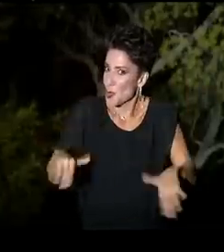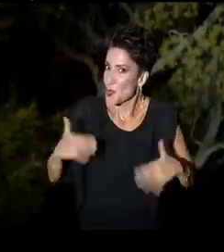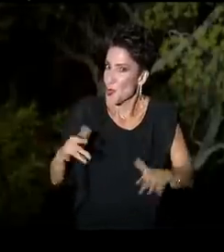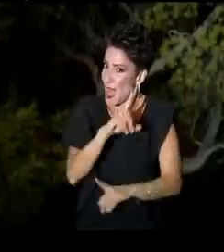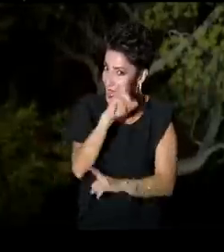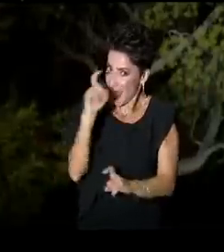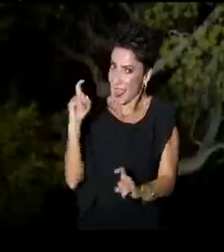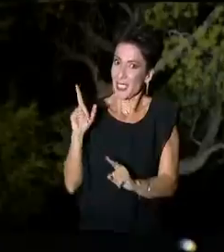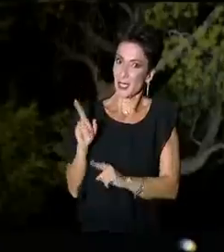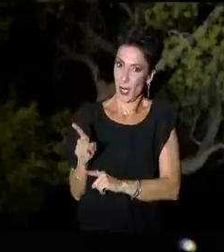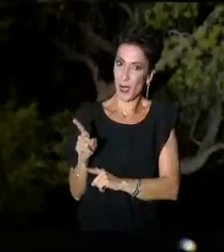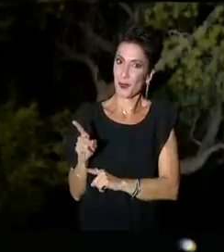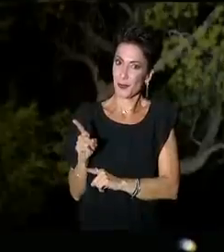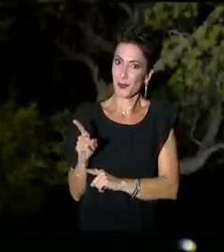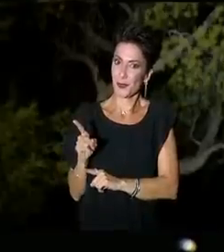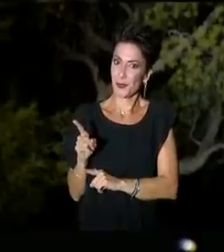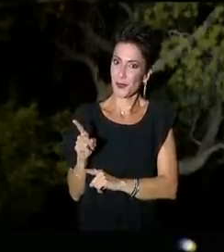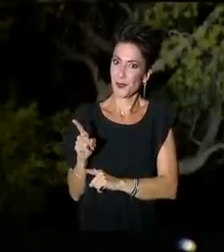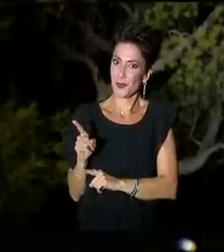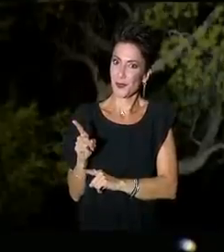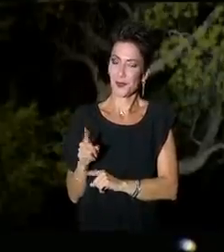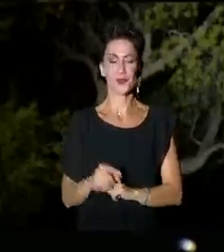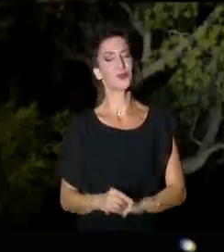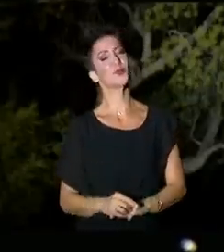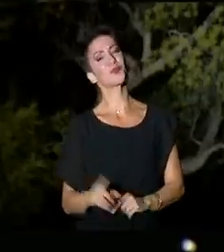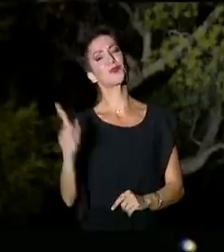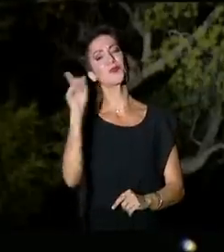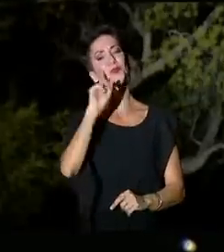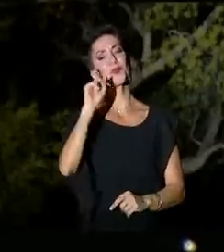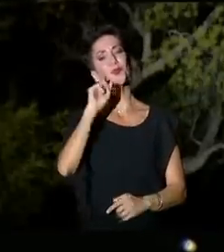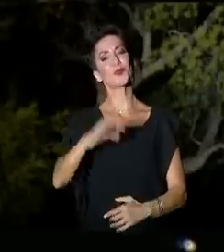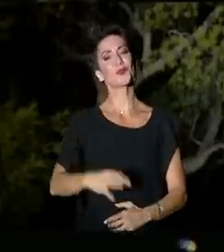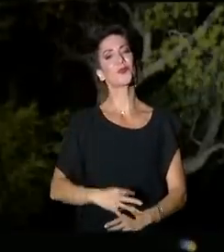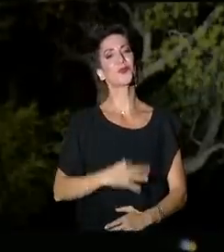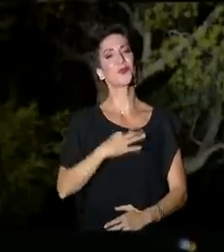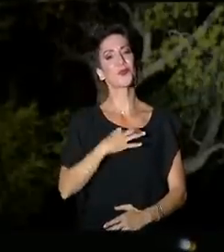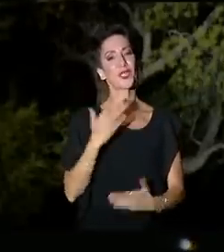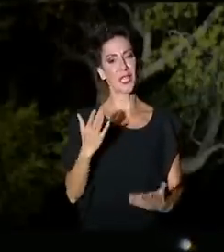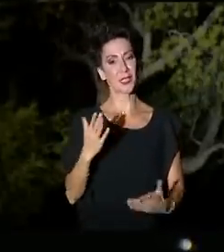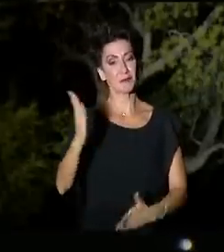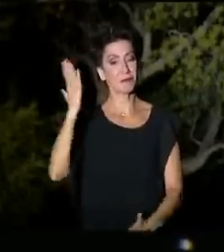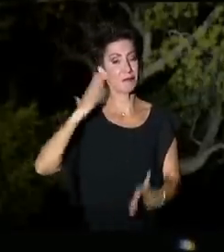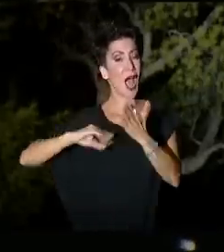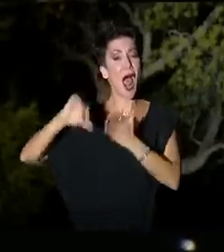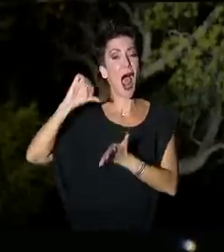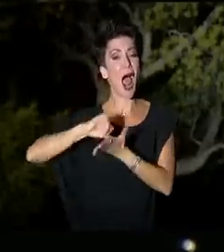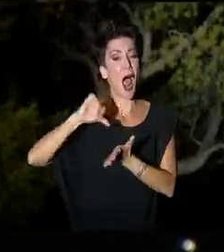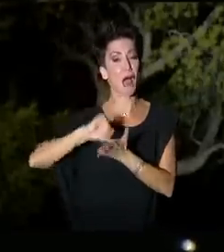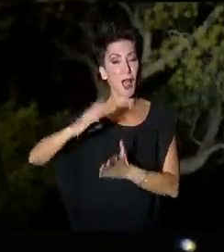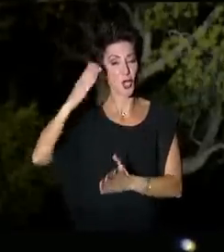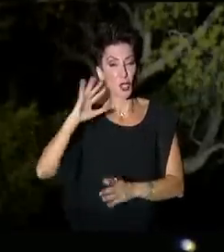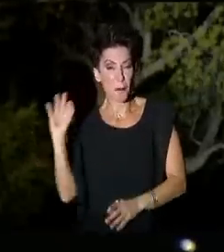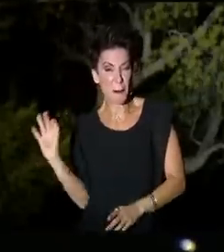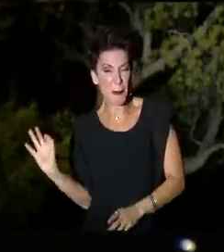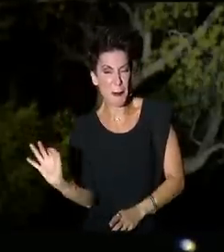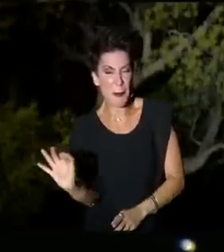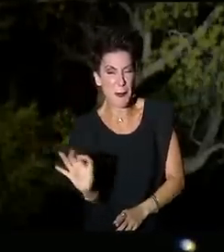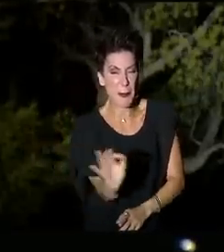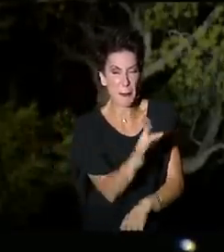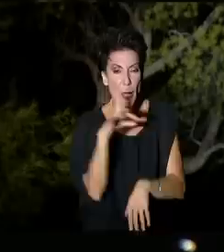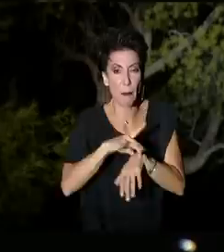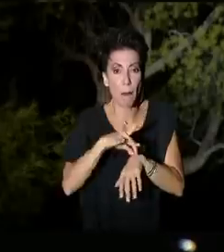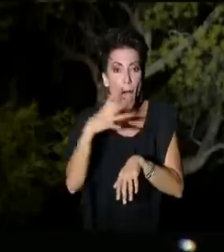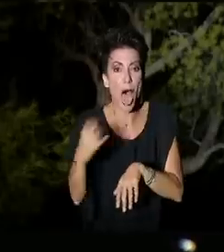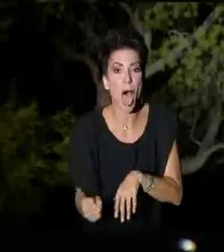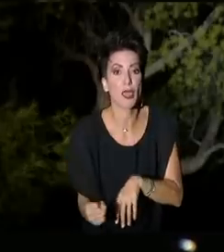Κυρίες και κύριοι, στο μεγάλο λοιμό της αρχαίας Αθήνας οι κάτοικοι